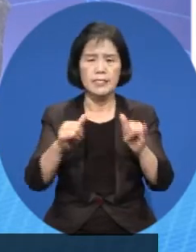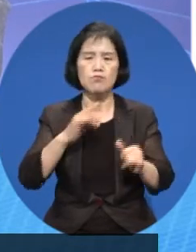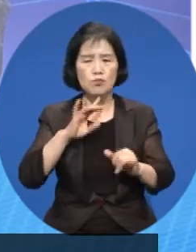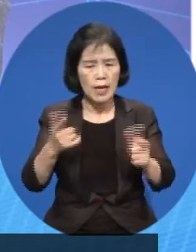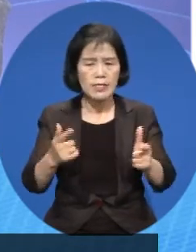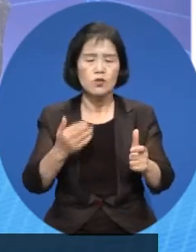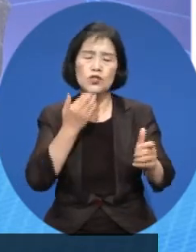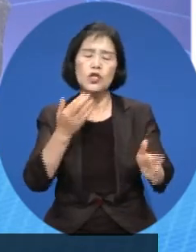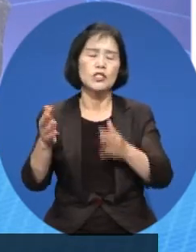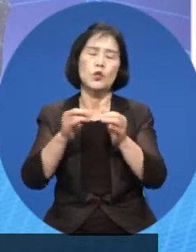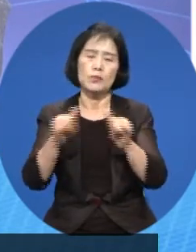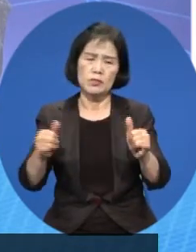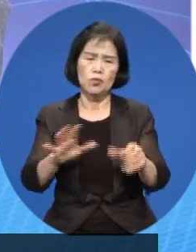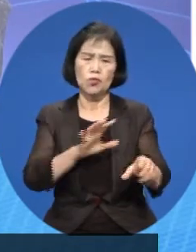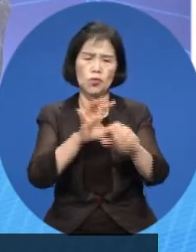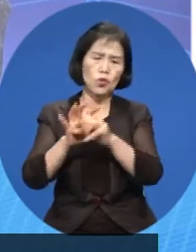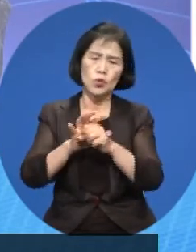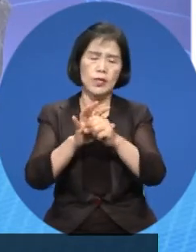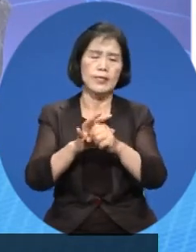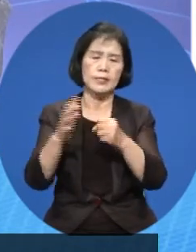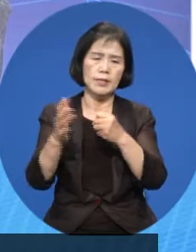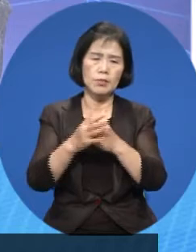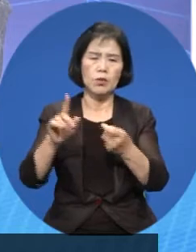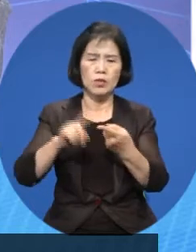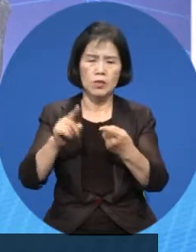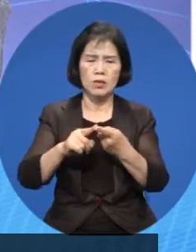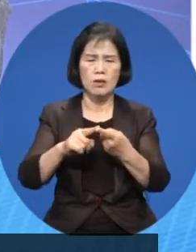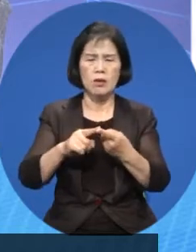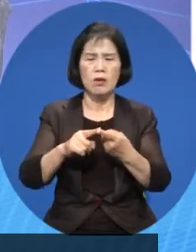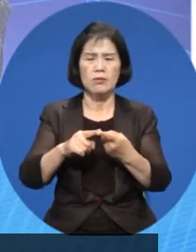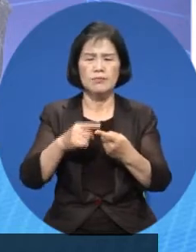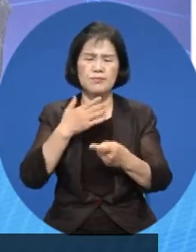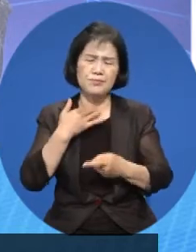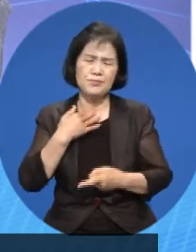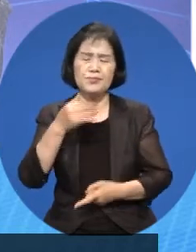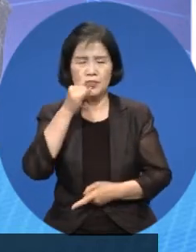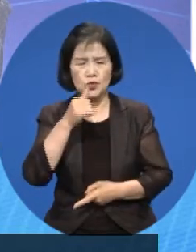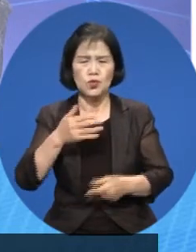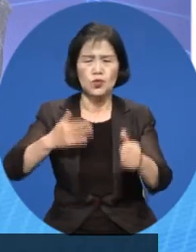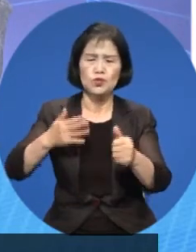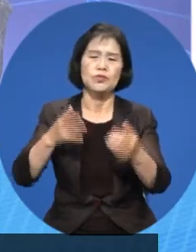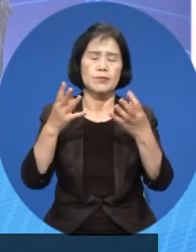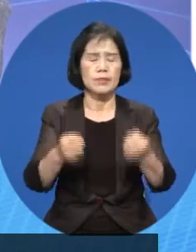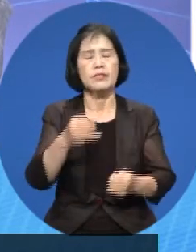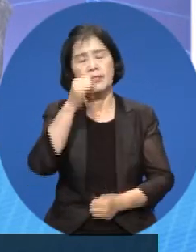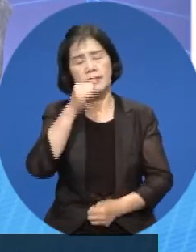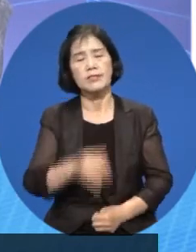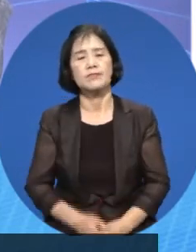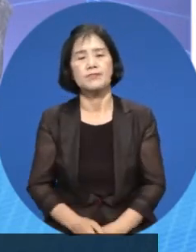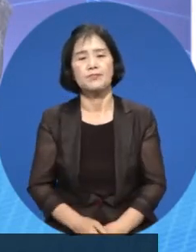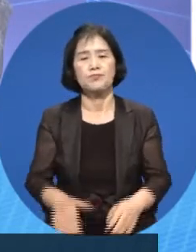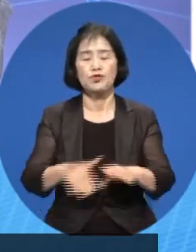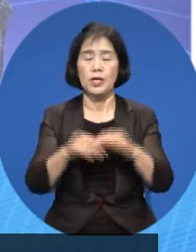경기도민 들도 지금 쿠론 하시고 겪으면서 이 부분 많이 향해 하지 못하고 있고 여러가지 요구가 지금 많이 나오고 있는데